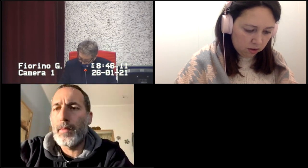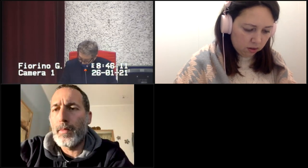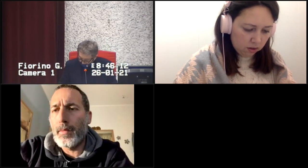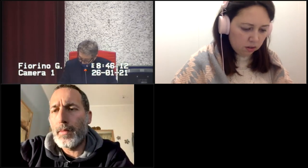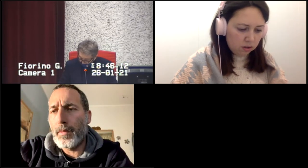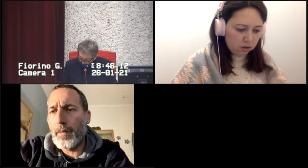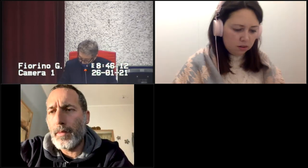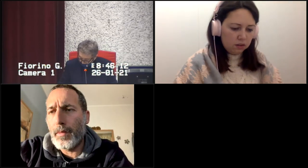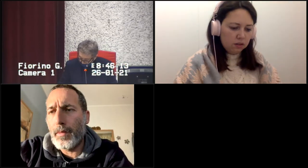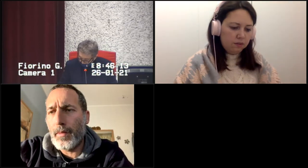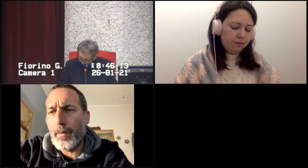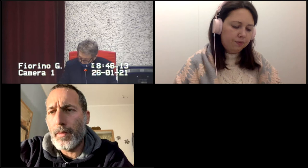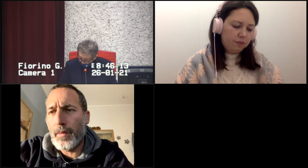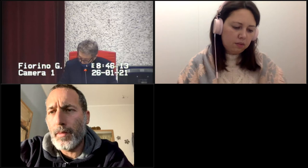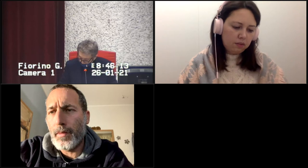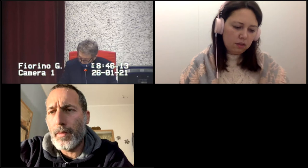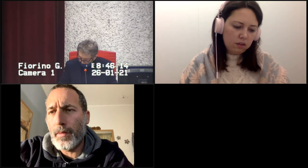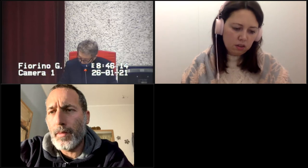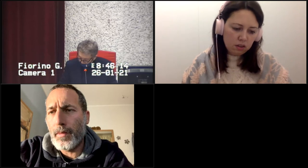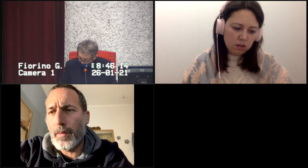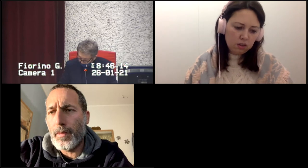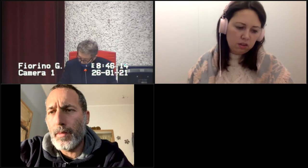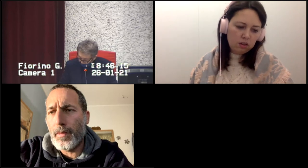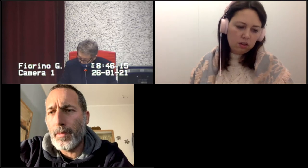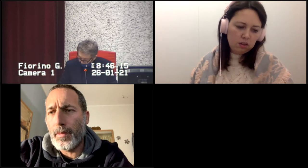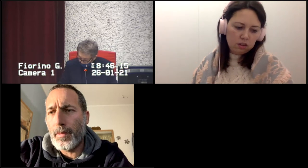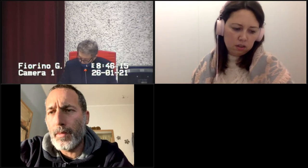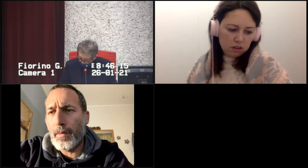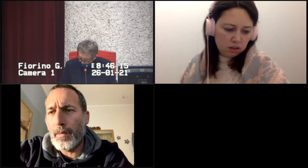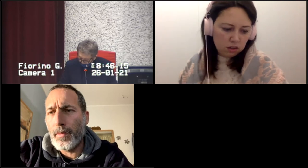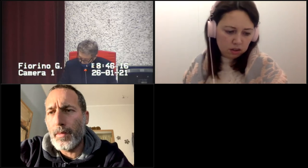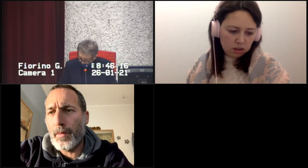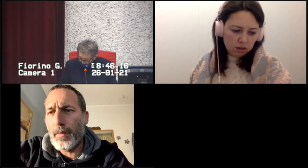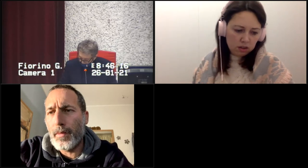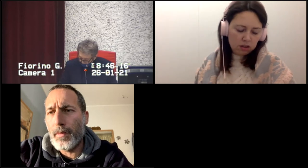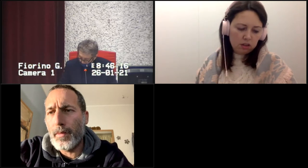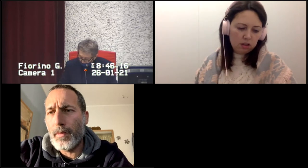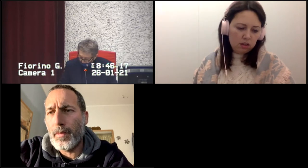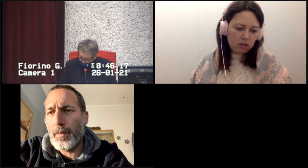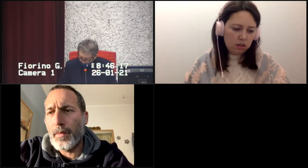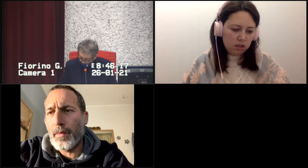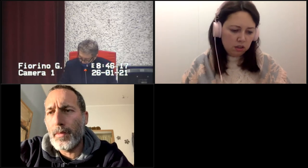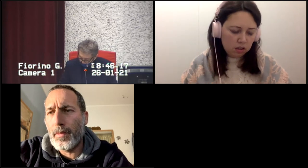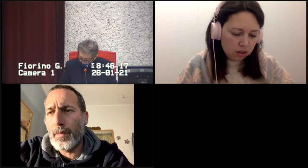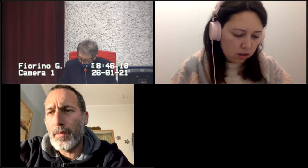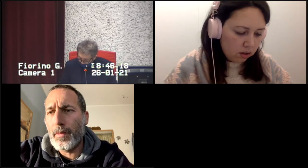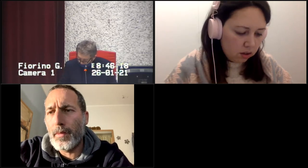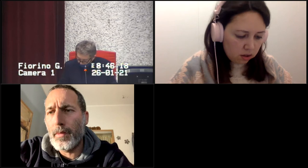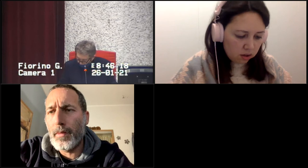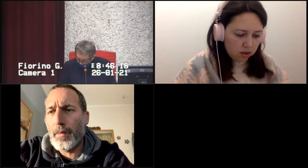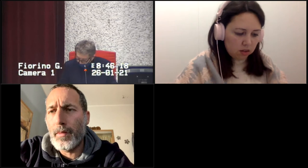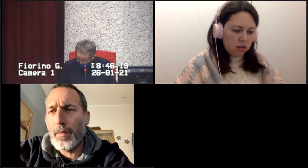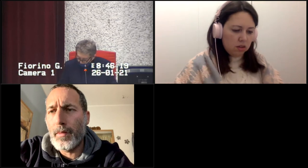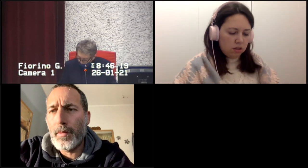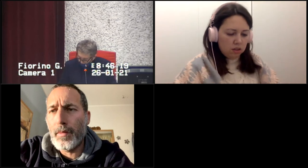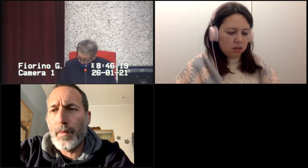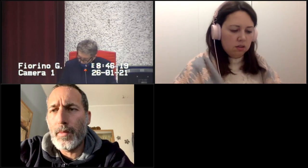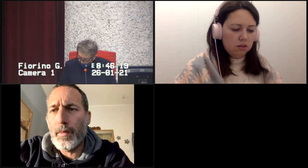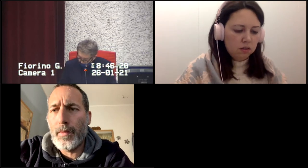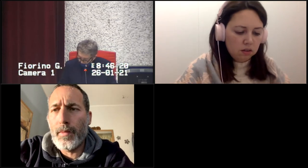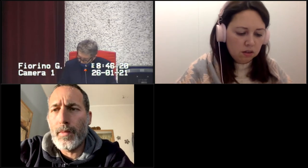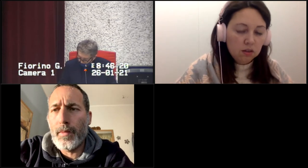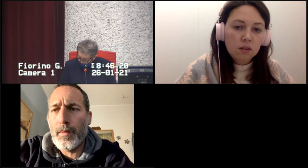comunale dall'applicazione del comma 5 e 5 ter dell'articolo 11 della legge regionale dell'11 marzo 2005,